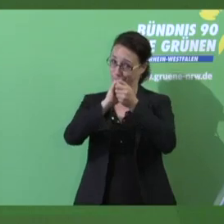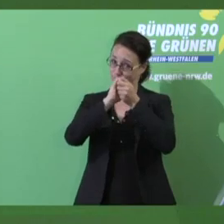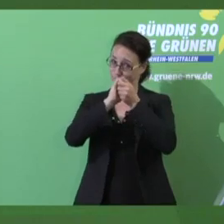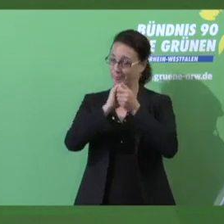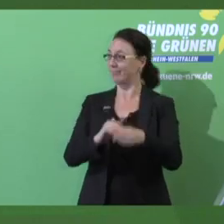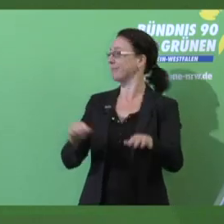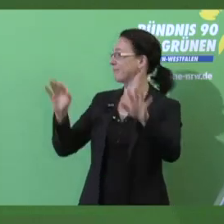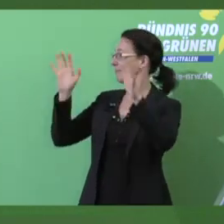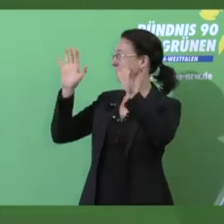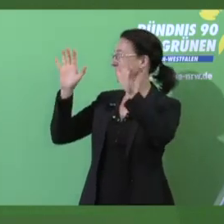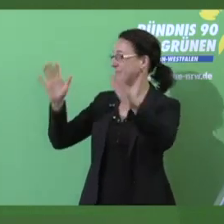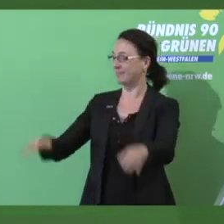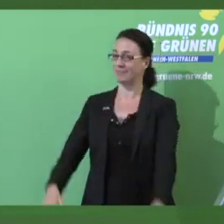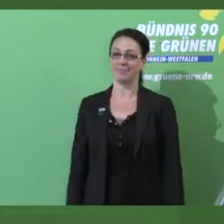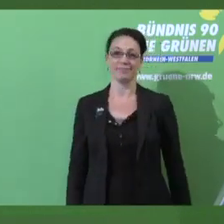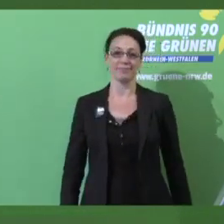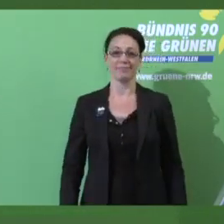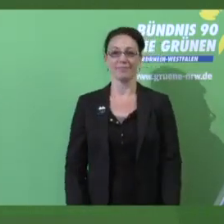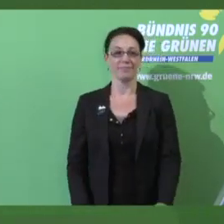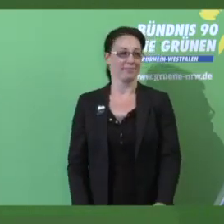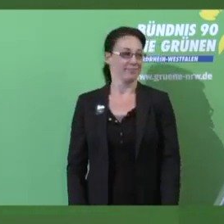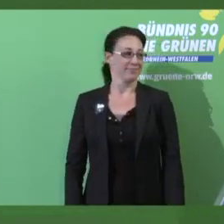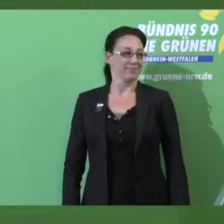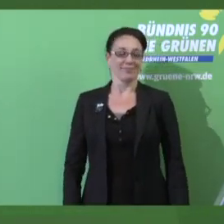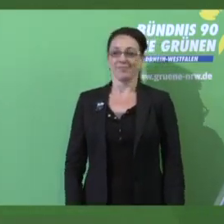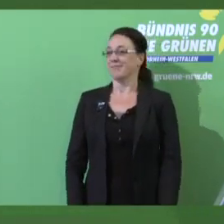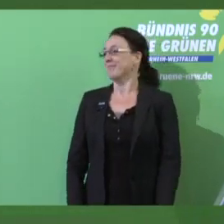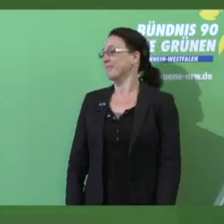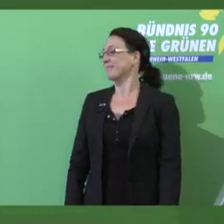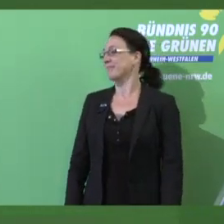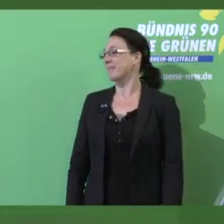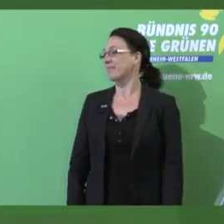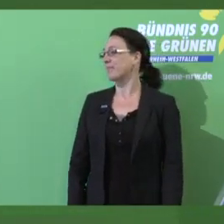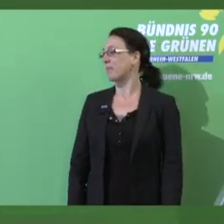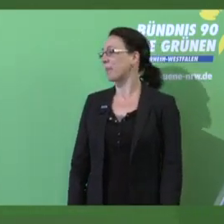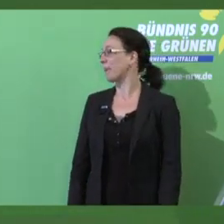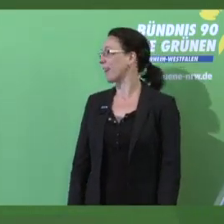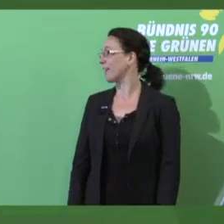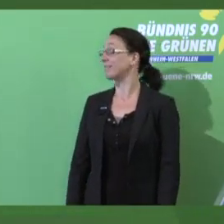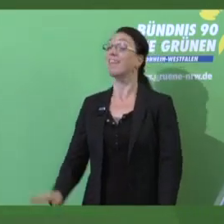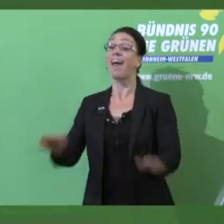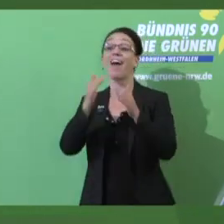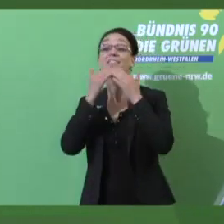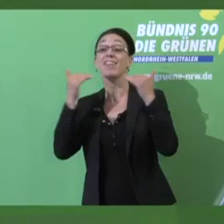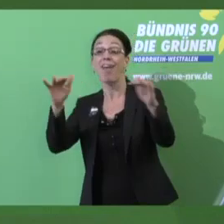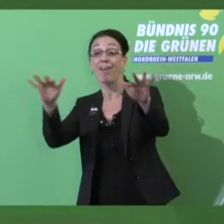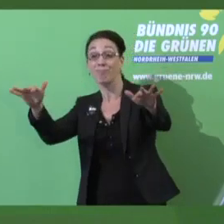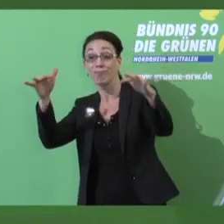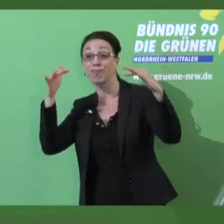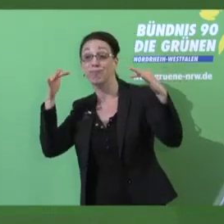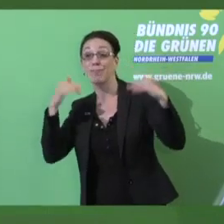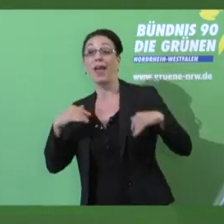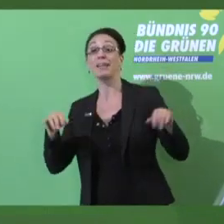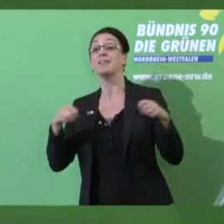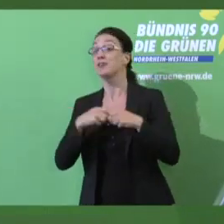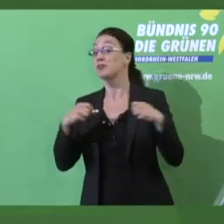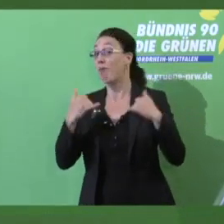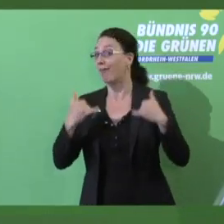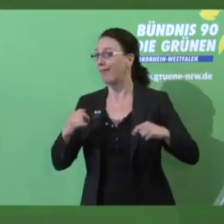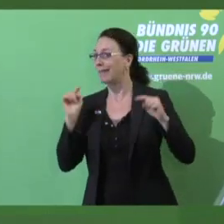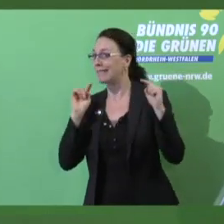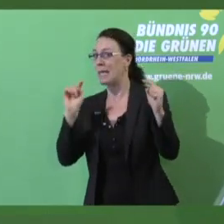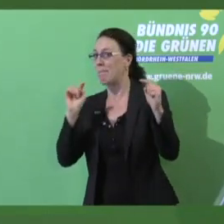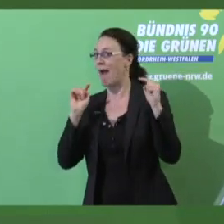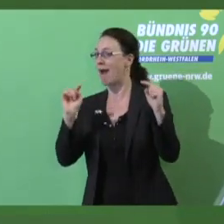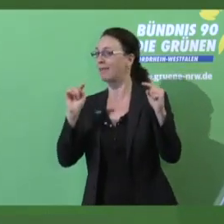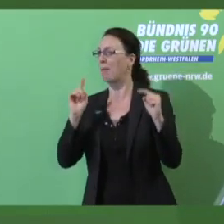Arndt, kommst du bitte zum Schluss? Ja, genau. Also, danke für die Aufmerksamkeit. Ich bin gespannt auf die Debatte. Es gibt ja auch einige